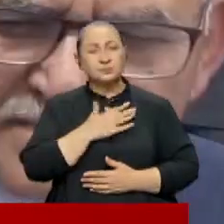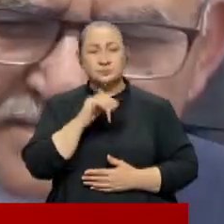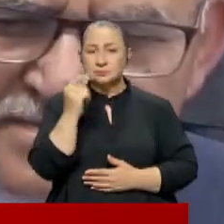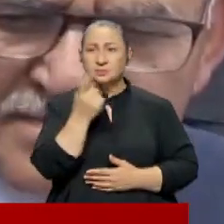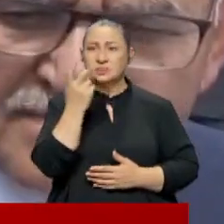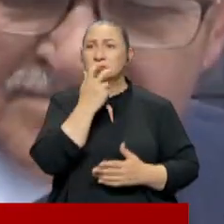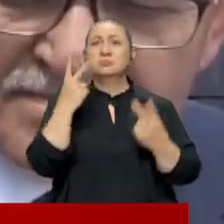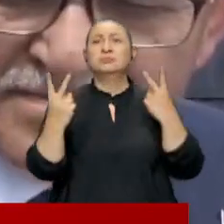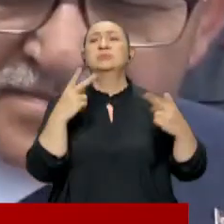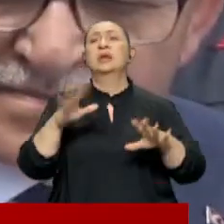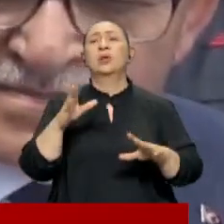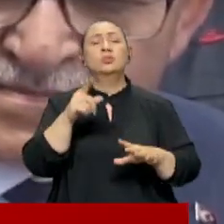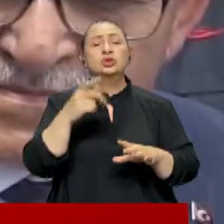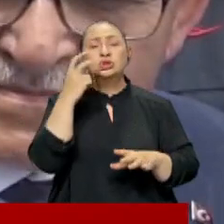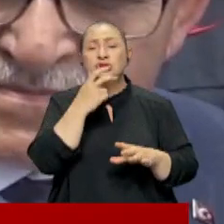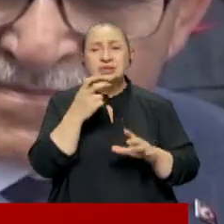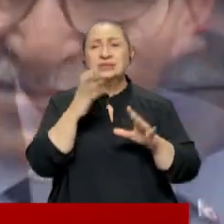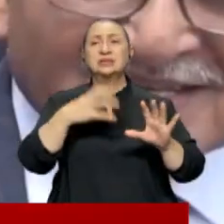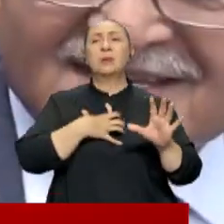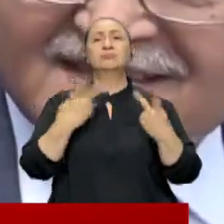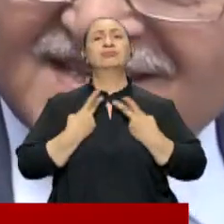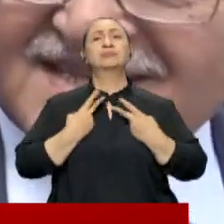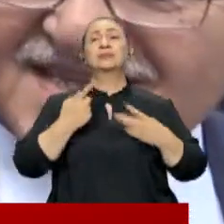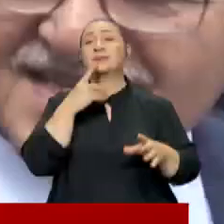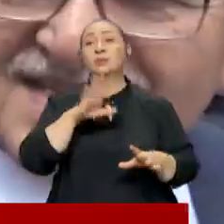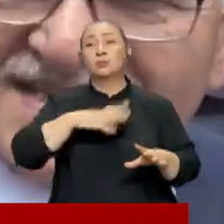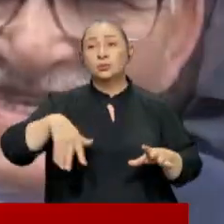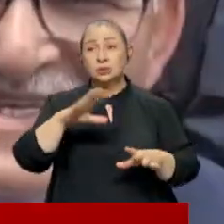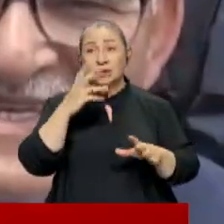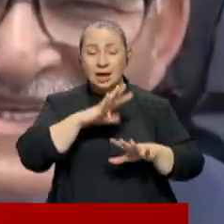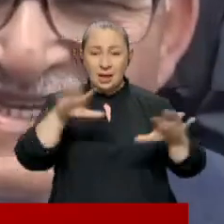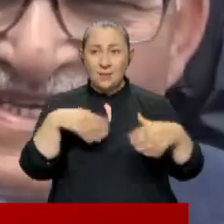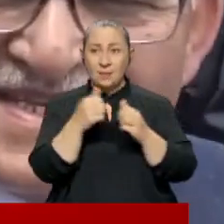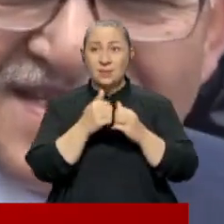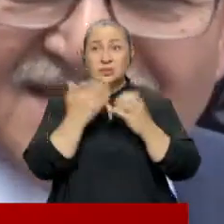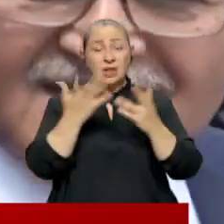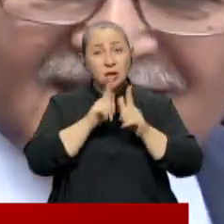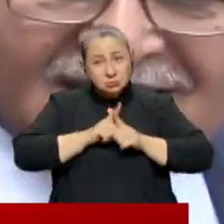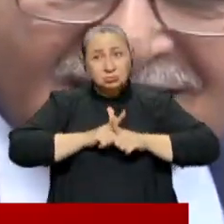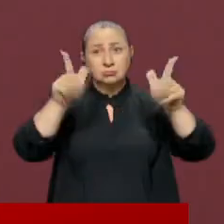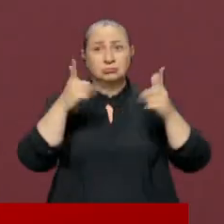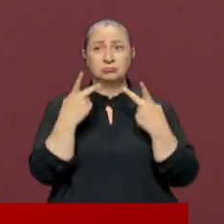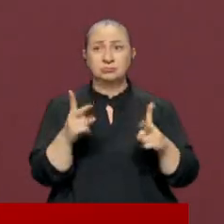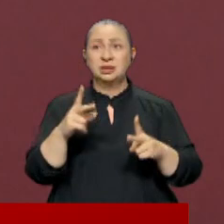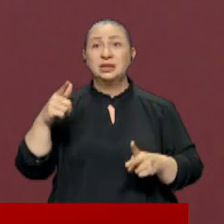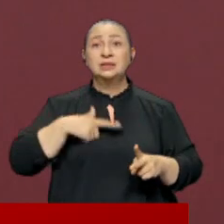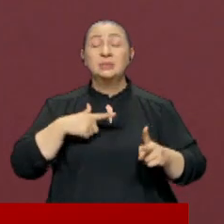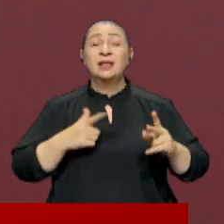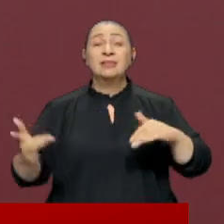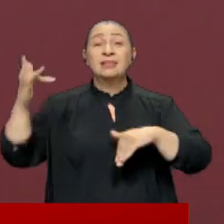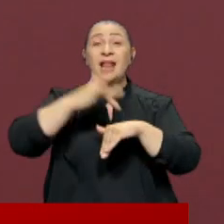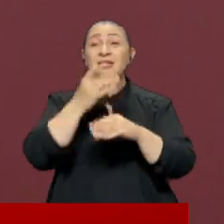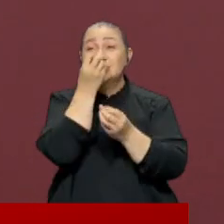marş kimsenin değildir. Herhangi bir marş kimse de sahiplenmesin. Nihayetinde bütün marşları hep birlikte daha gür bir seda ile söyleriz. İzmir'in